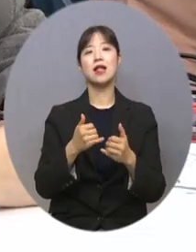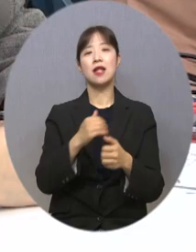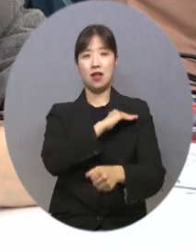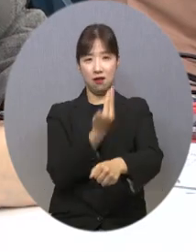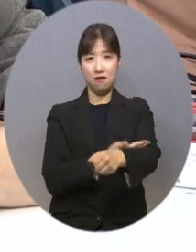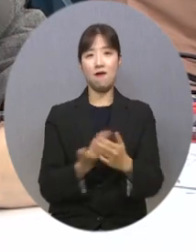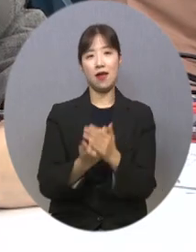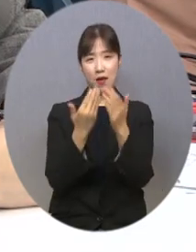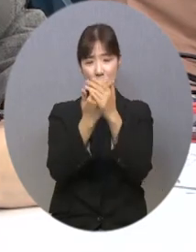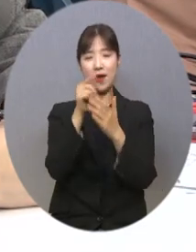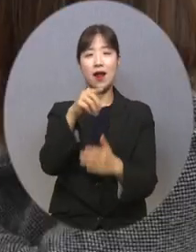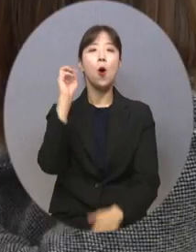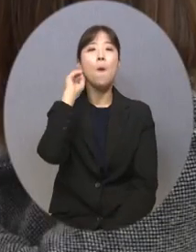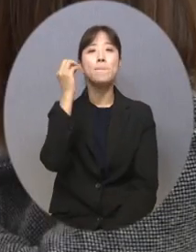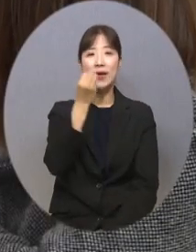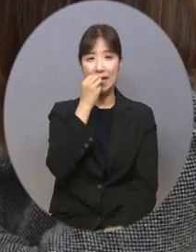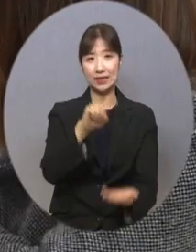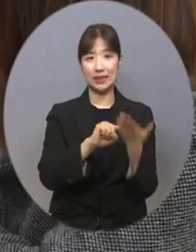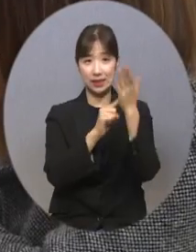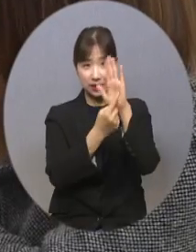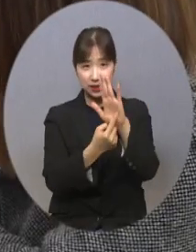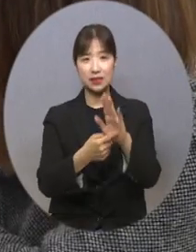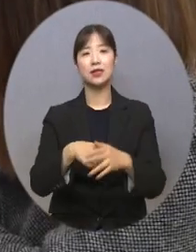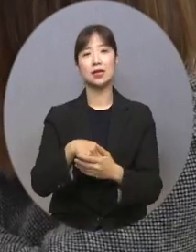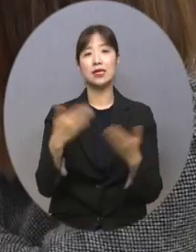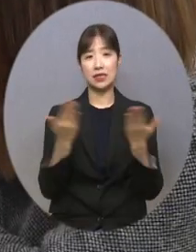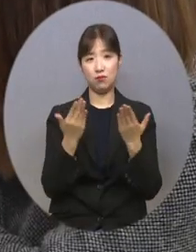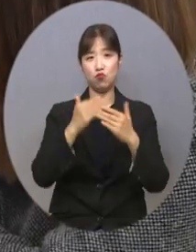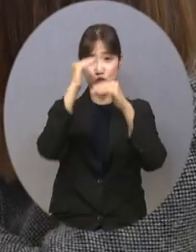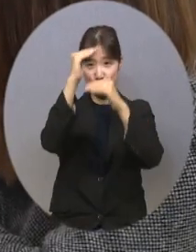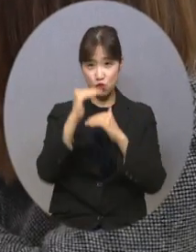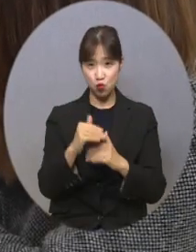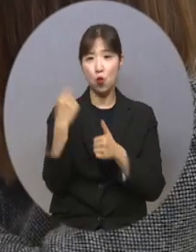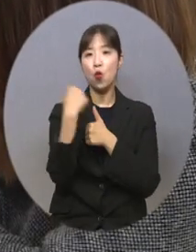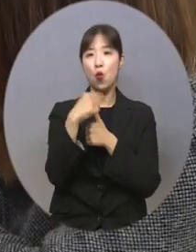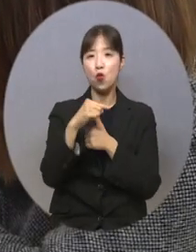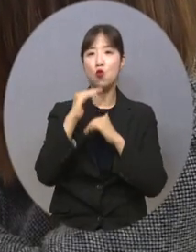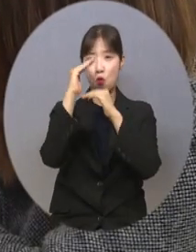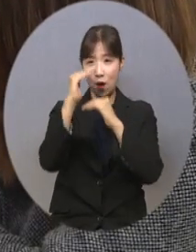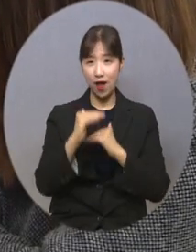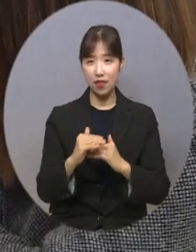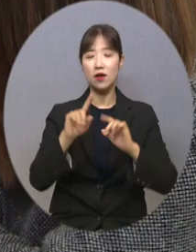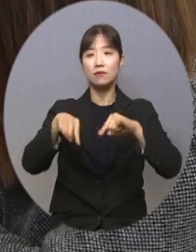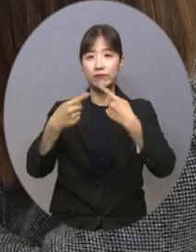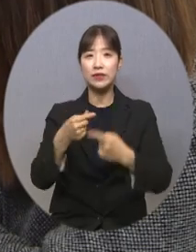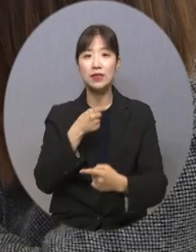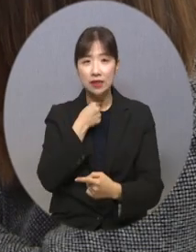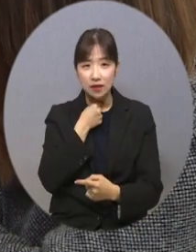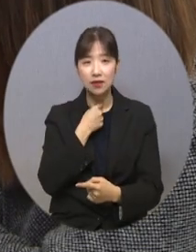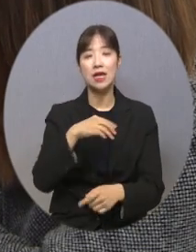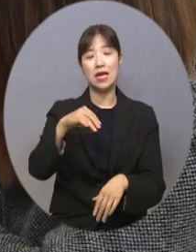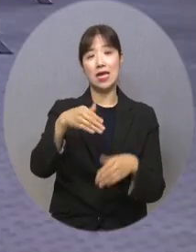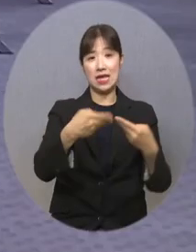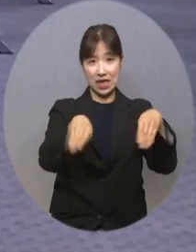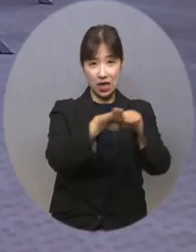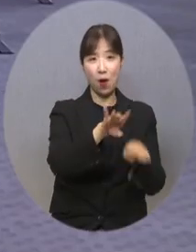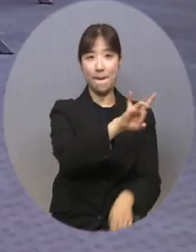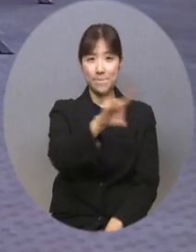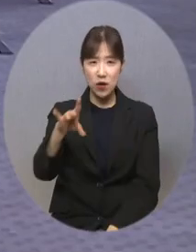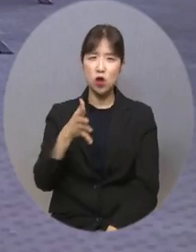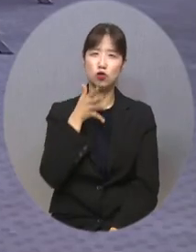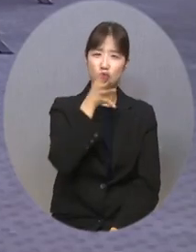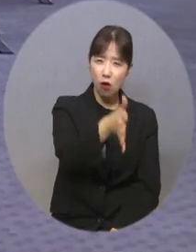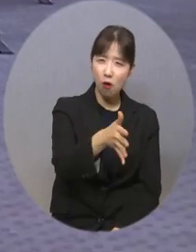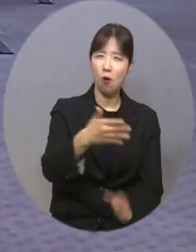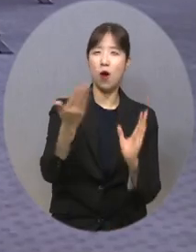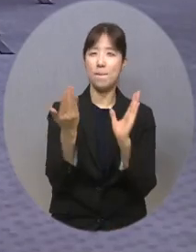통해 직업계고 채용연계형 직무교육과정 교육생을 모집 중이며 각 교육훈련기관별 전공